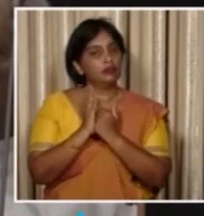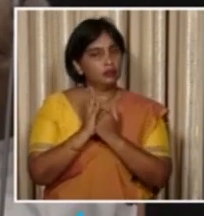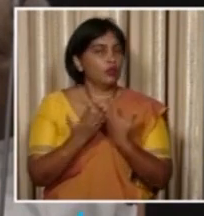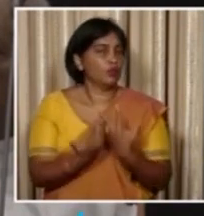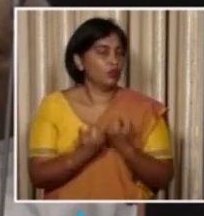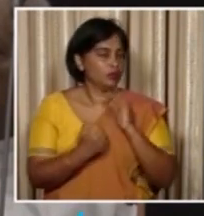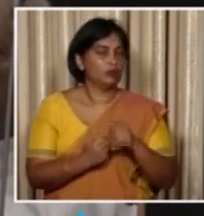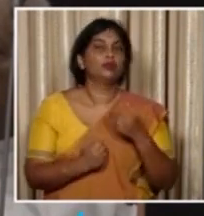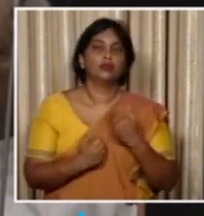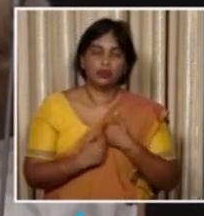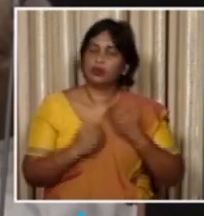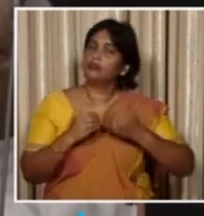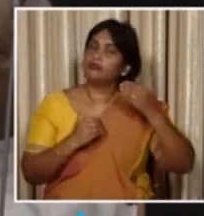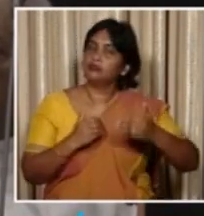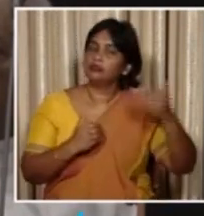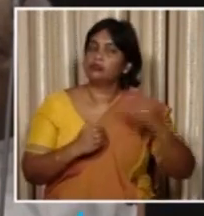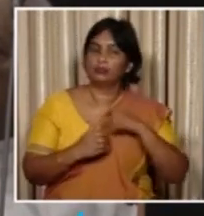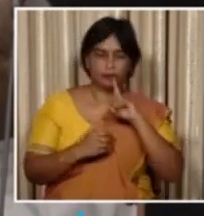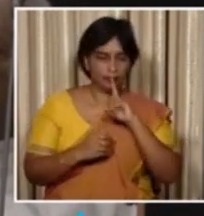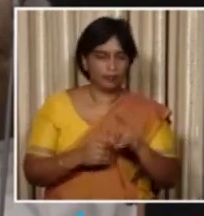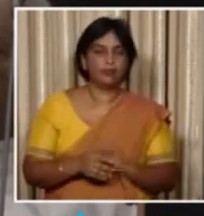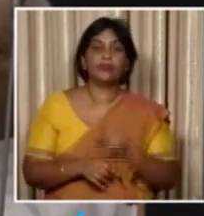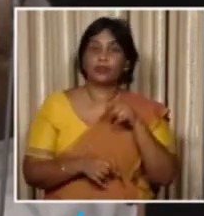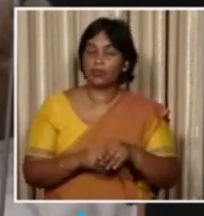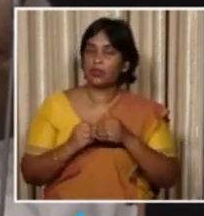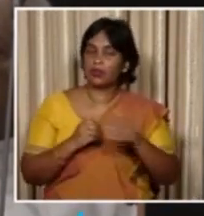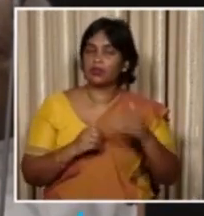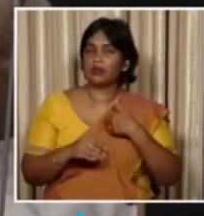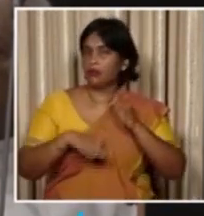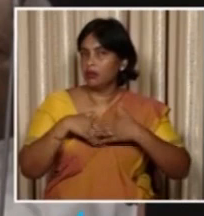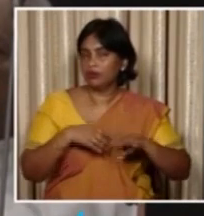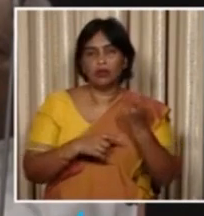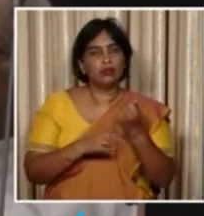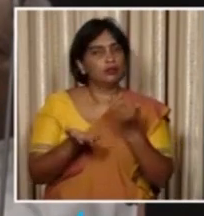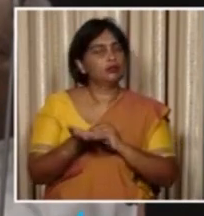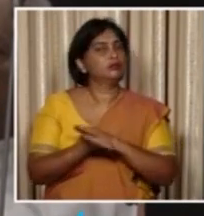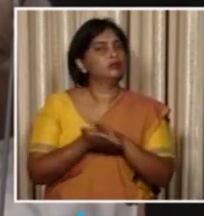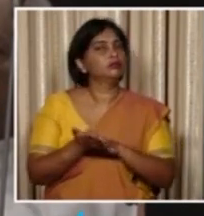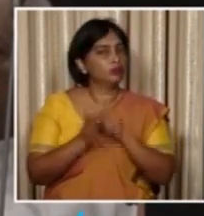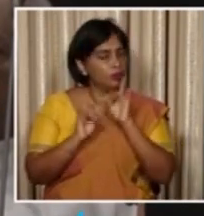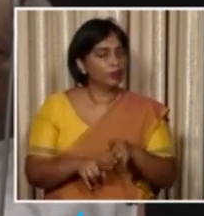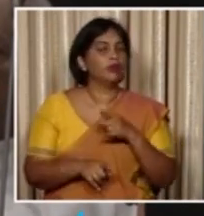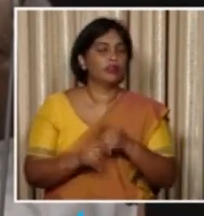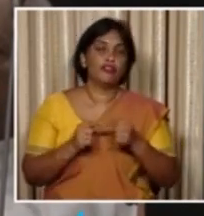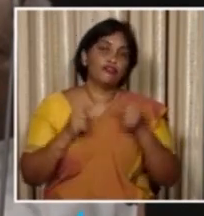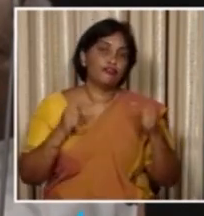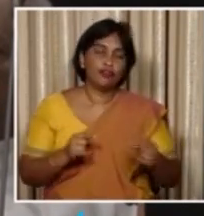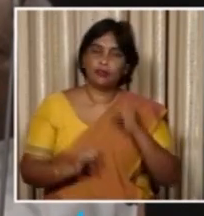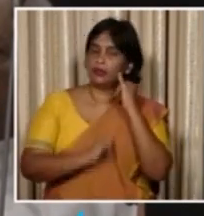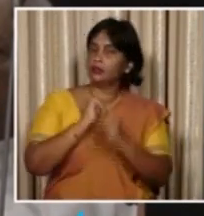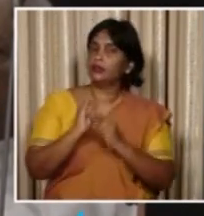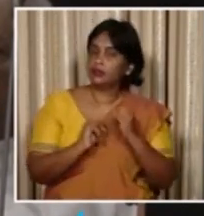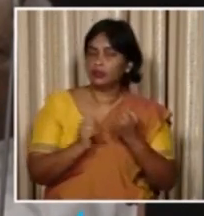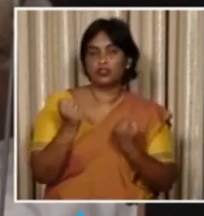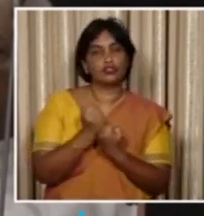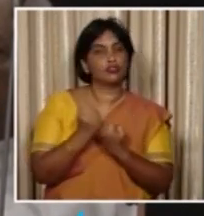අවශ්‍ය බව මා දිගින් දිගටම කියා තිබෙනවා. මේ දක්වා අප සිදු කරන ලද ආර්ථික ප්‍රතිසංස්කරණ වලට විපක්ෂයේ විවේචනාත්මක